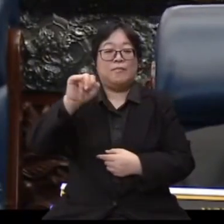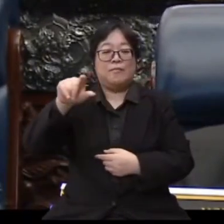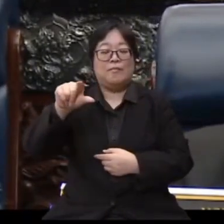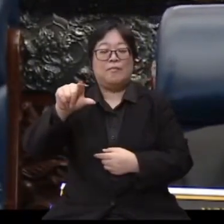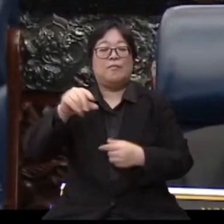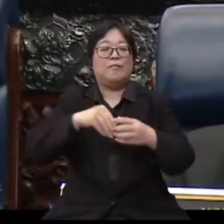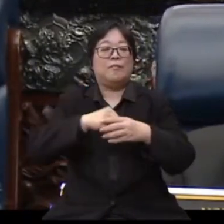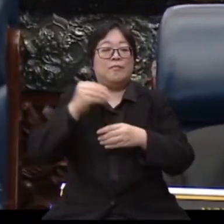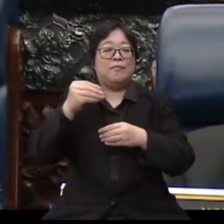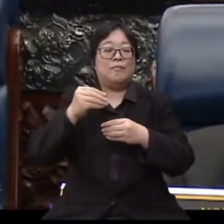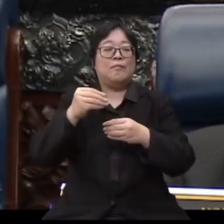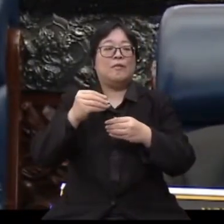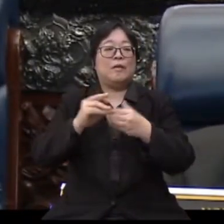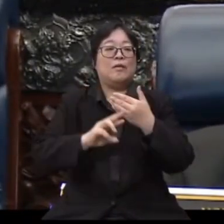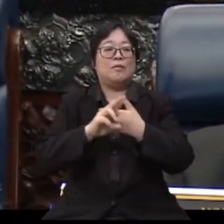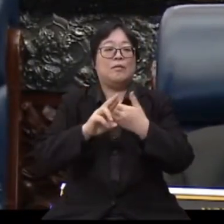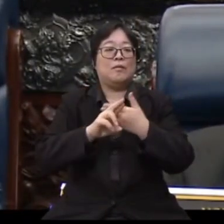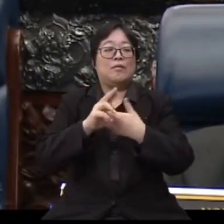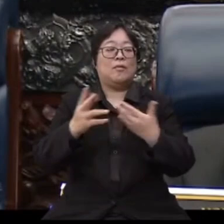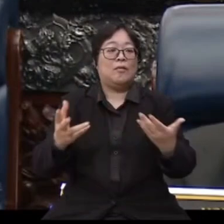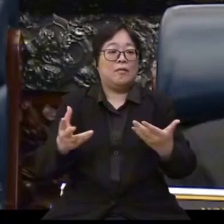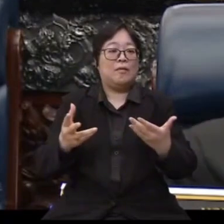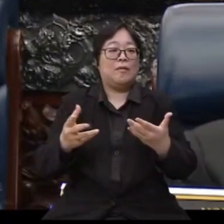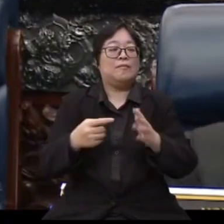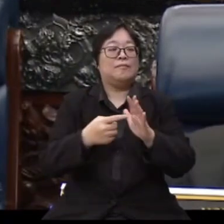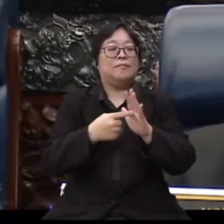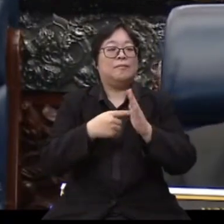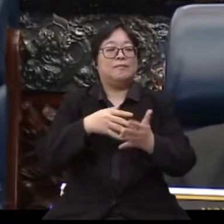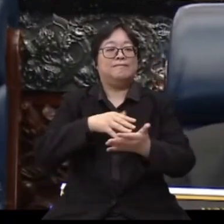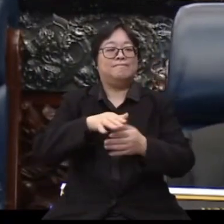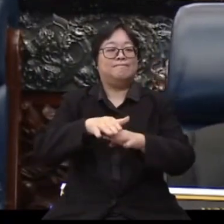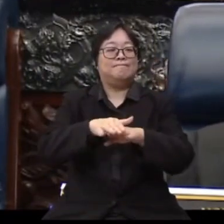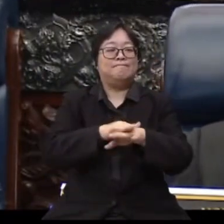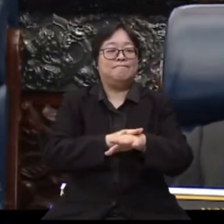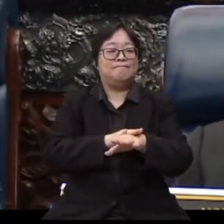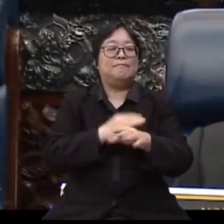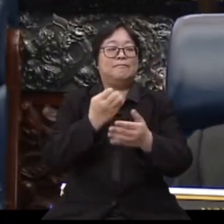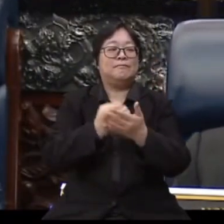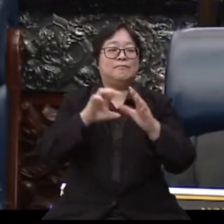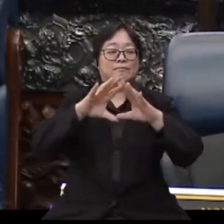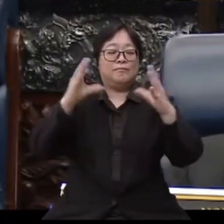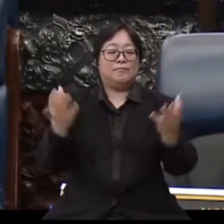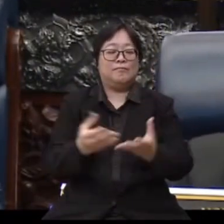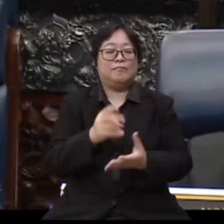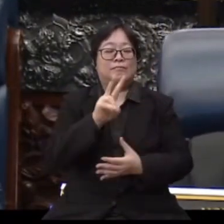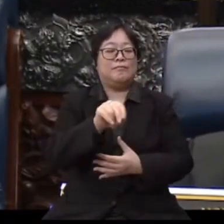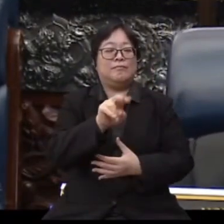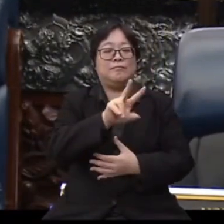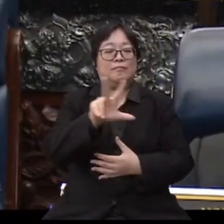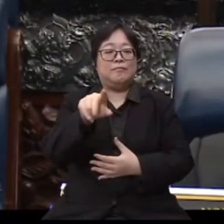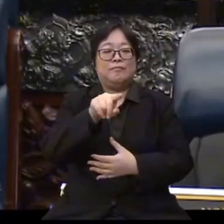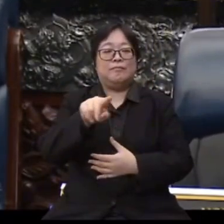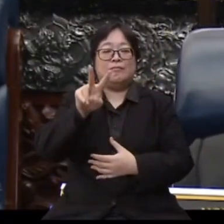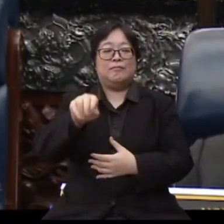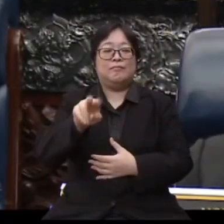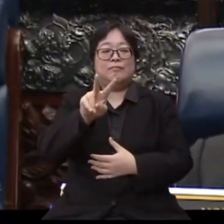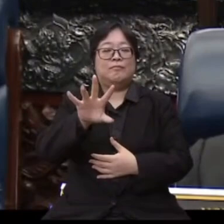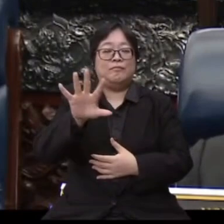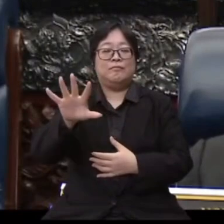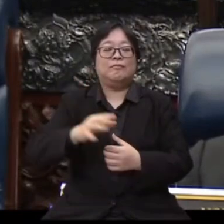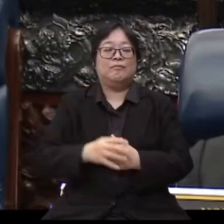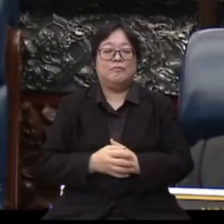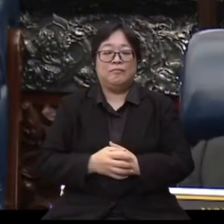luaran berisiko untuk mencetuskan kelembapan ekonomi global bagi tempoh 2023 hingga